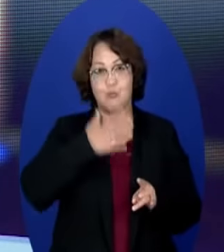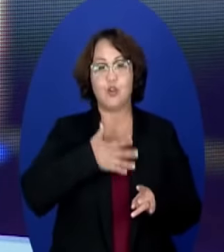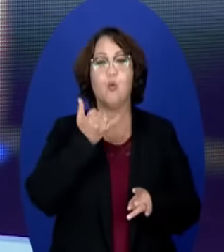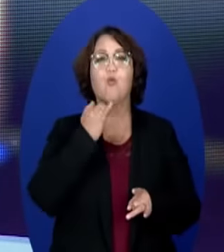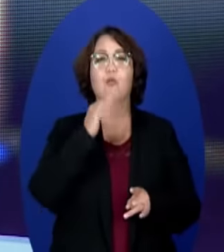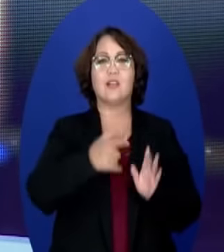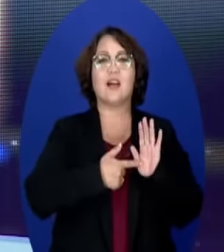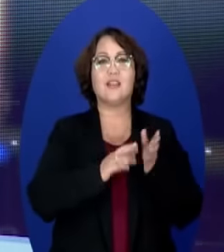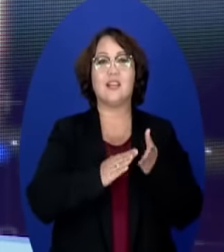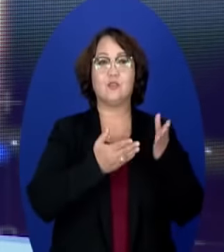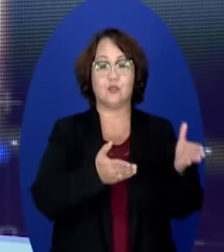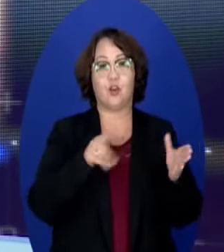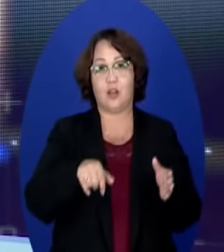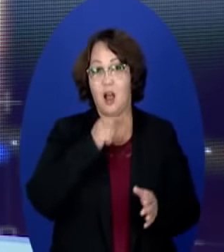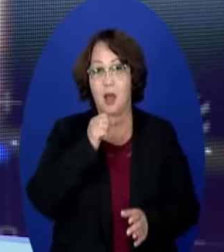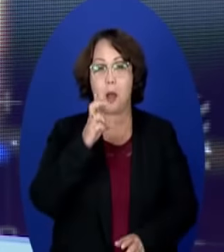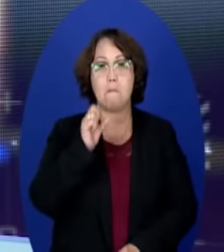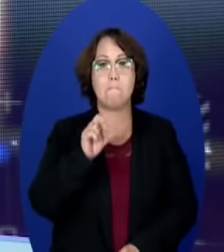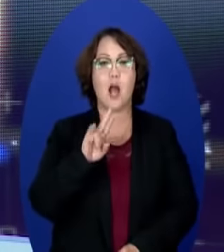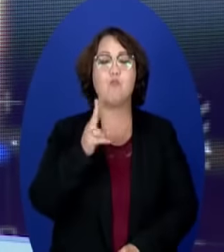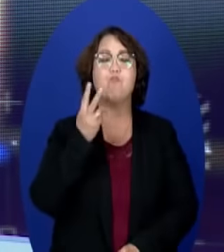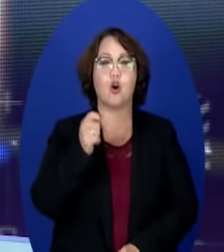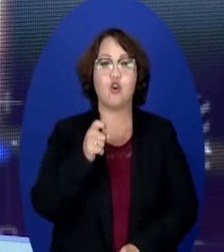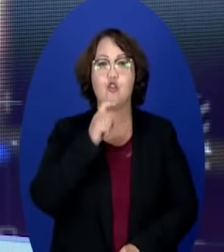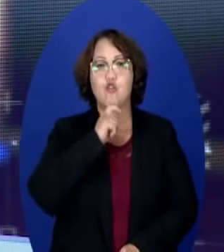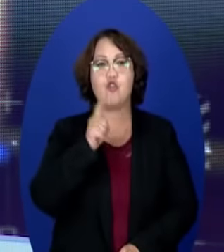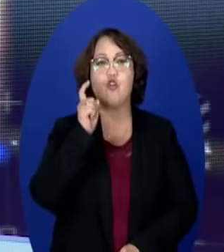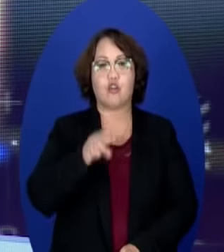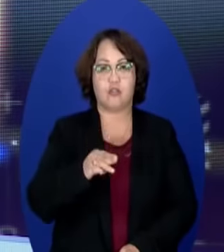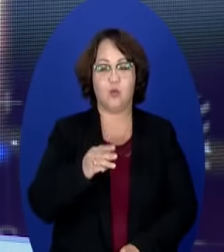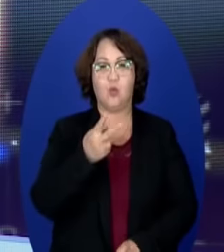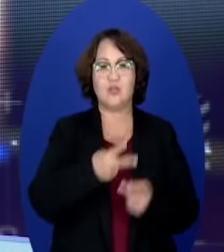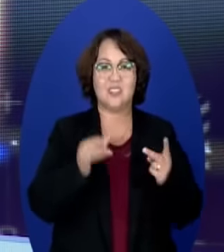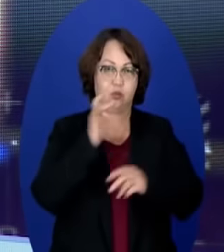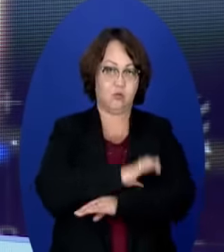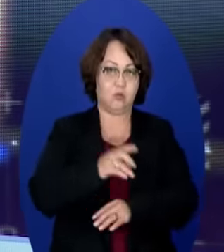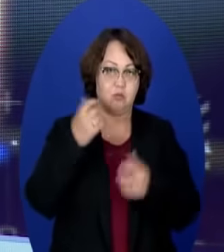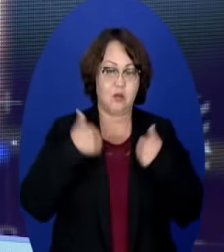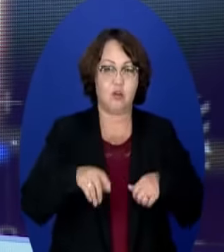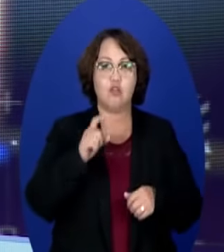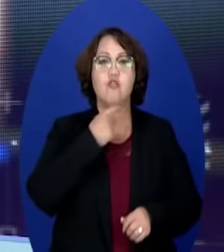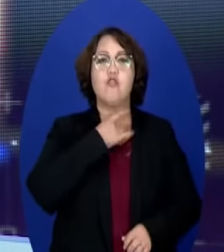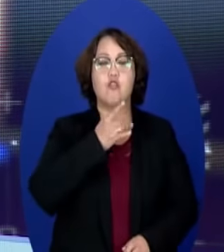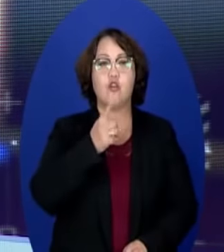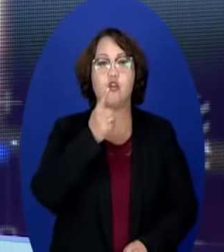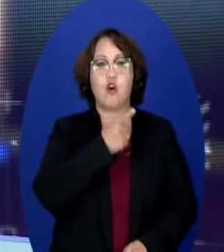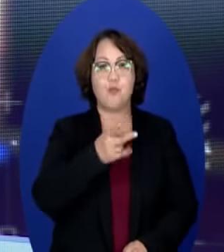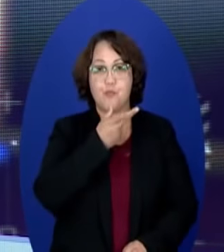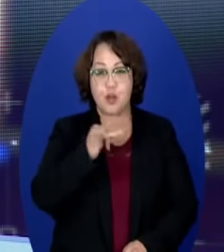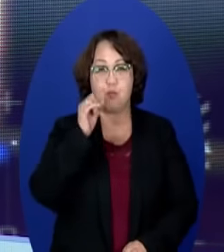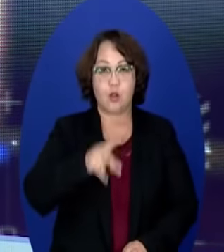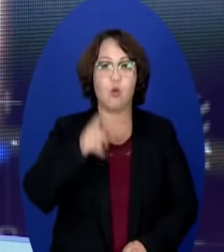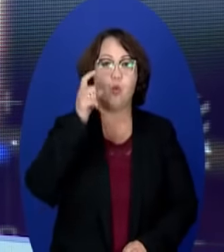Одоо бидний үзүүлэх сурвалжлагын баатар Баянмөнх. Хөх хотын үндэсний их сургуульд багшилдаг Хөөми бол хүн хөгжим юм а хэмээн бахархан ярих эрхмийн